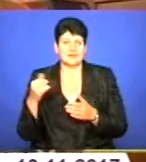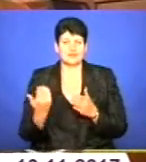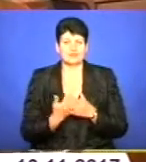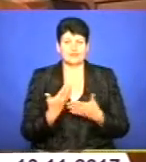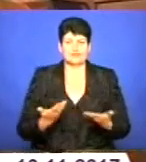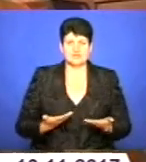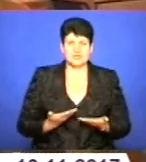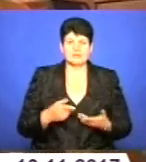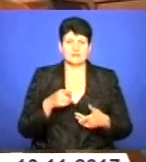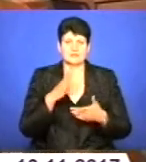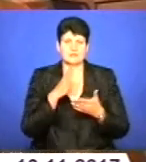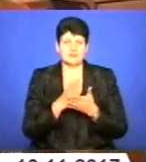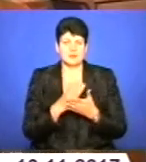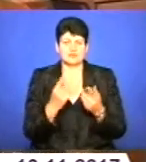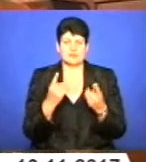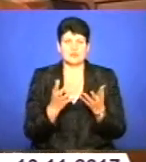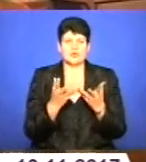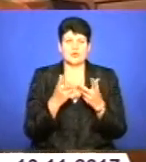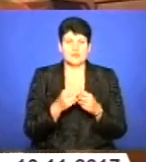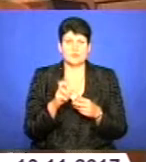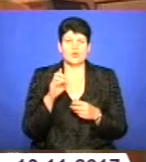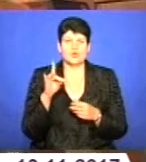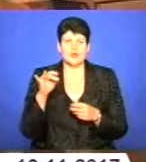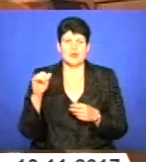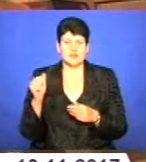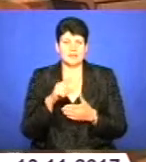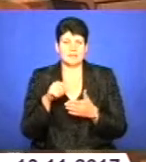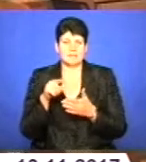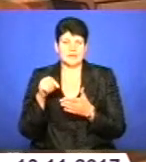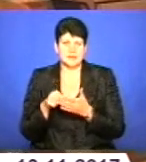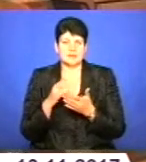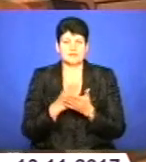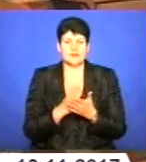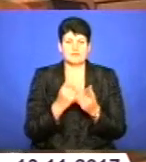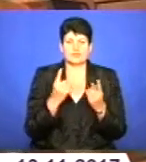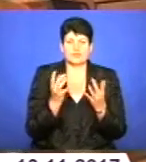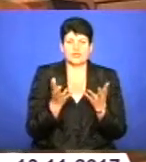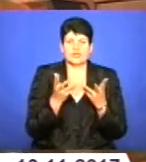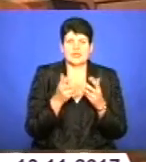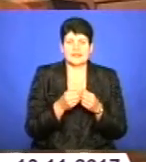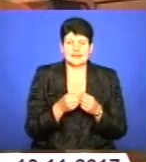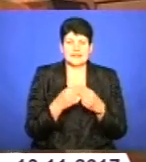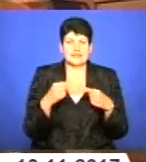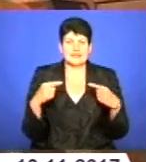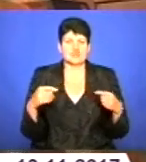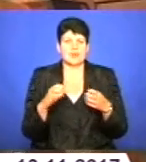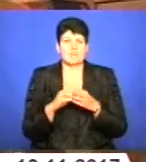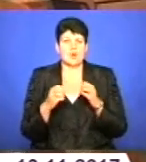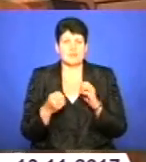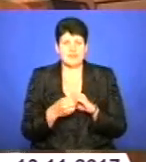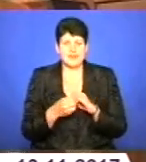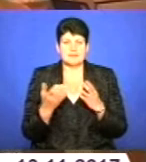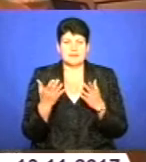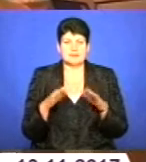вони стикаються з великою кількістю бюрократичних запитань, вони стикаються з великою кількістю інших проблем, про